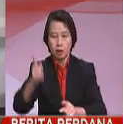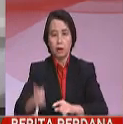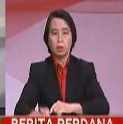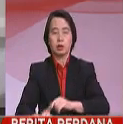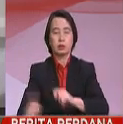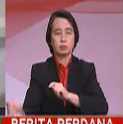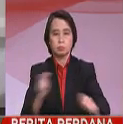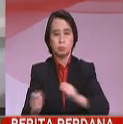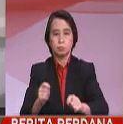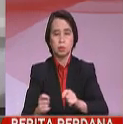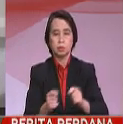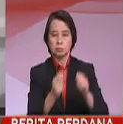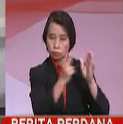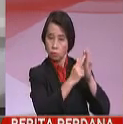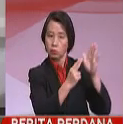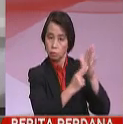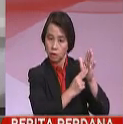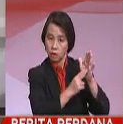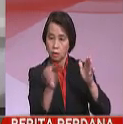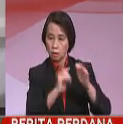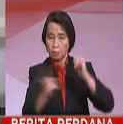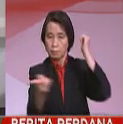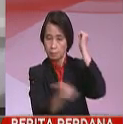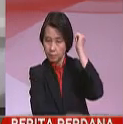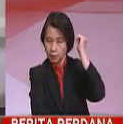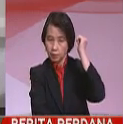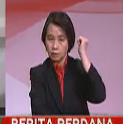dikenakan tindakan undang-undang dan penalti.